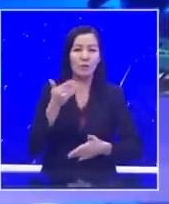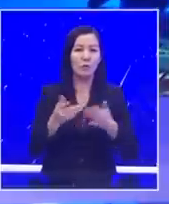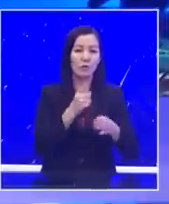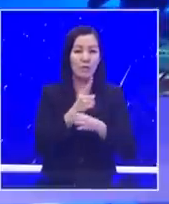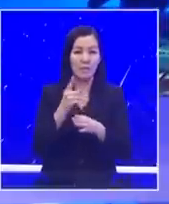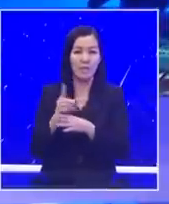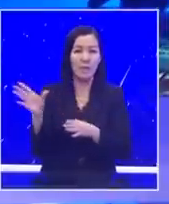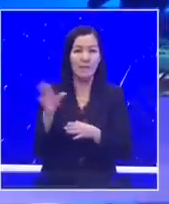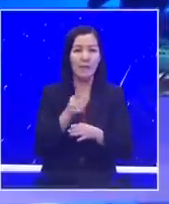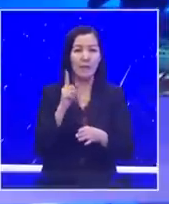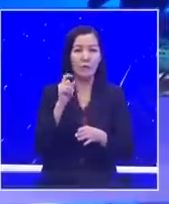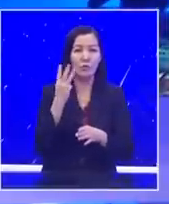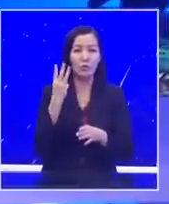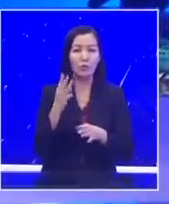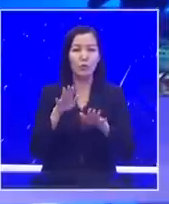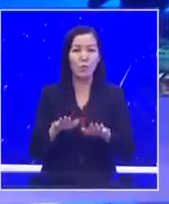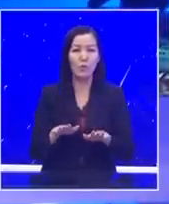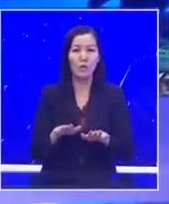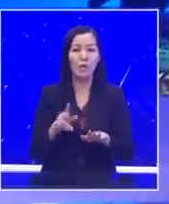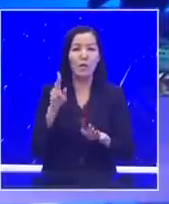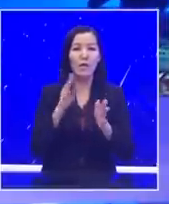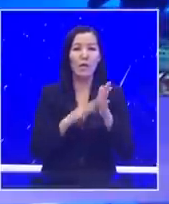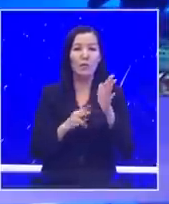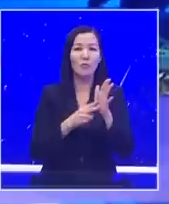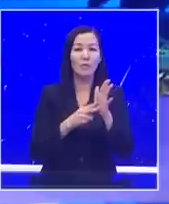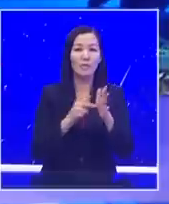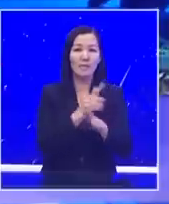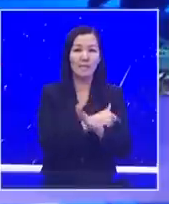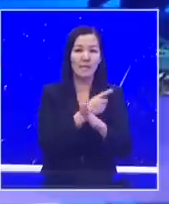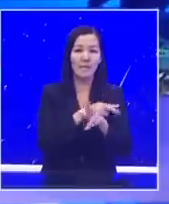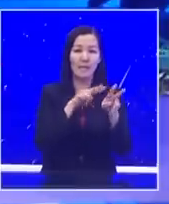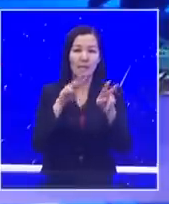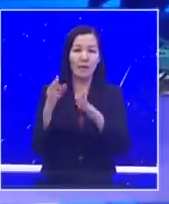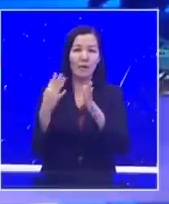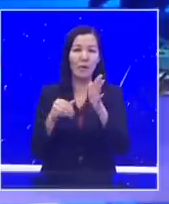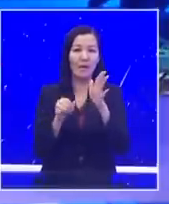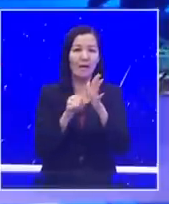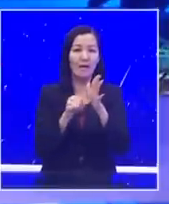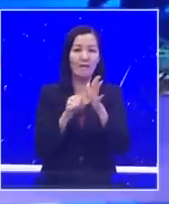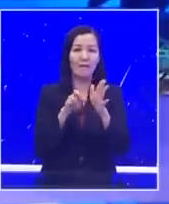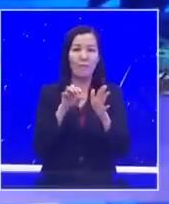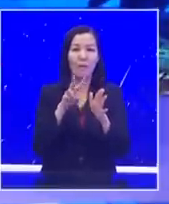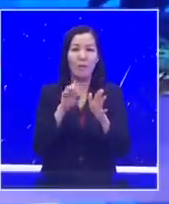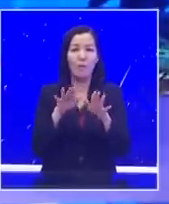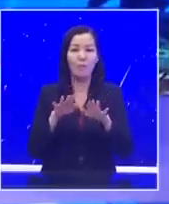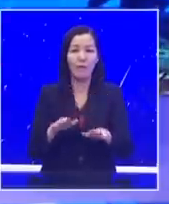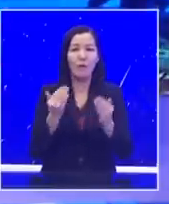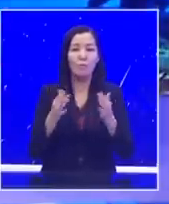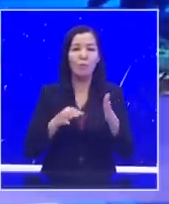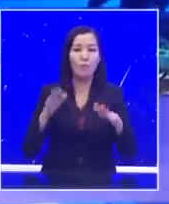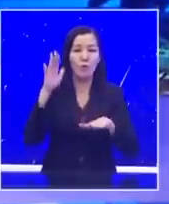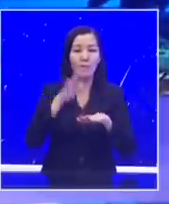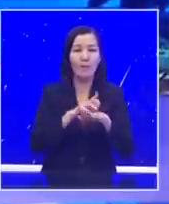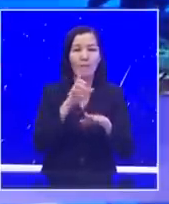шектелді. Барлығы 103 пост, оның ішінде 27-сі санитарлық бақылау, 46-сы блок бекеттері. Бүгін өңір басшысы